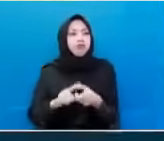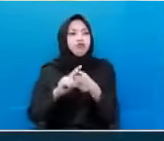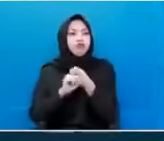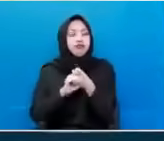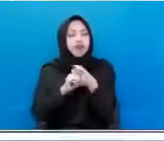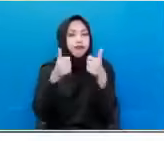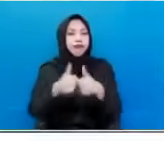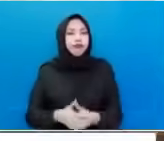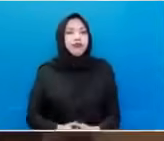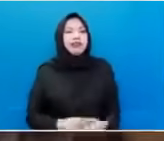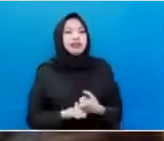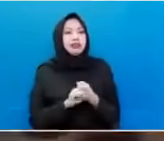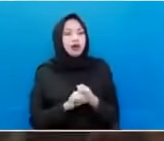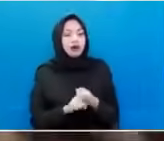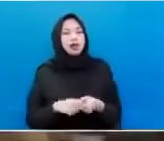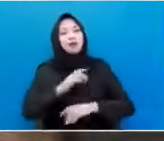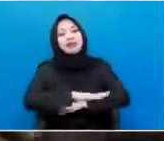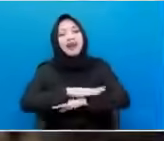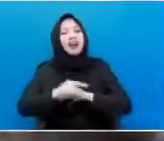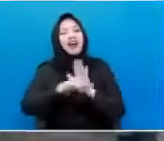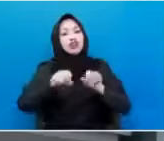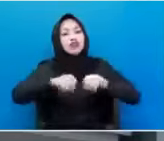renggang Tolong jangan memberitakan